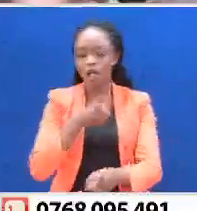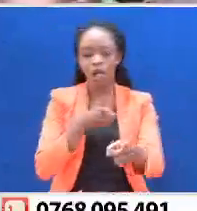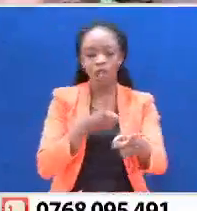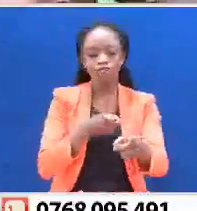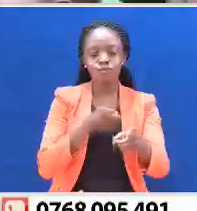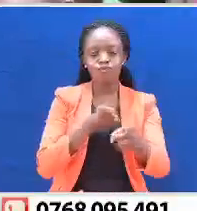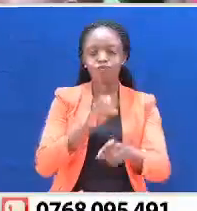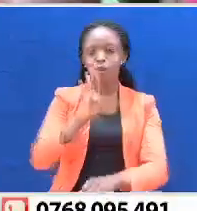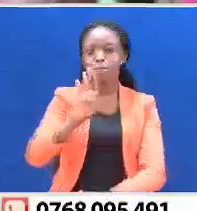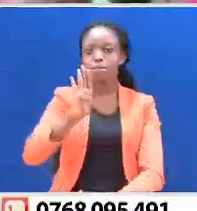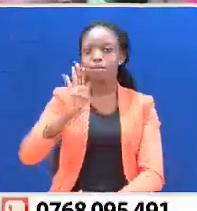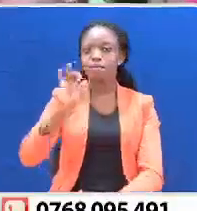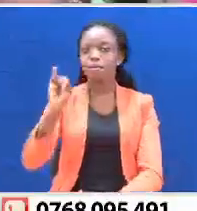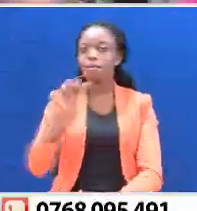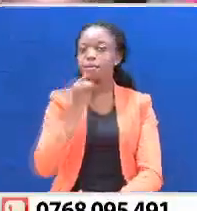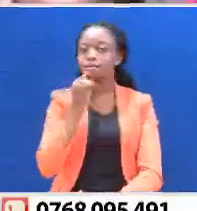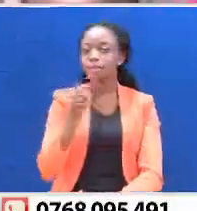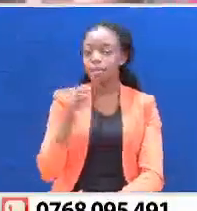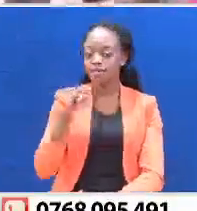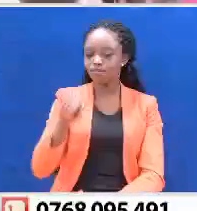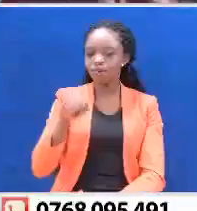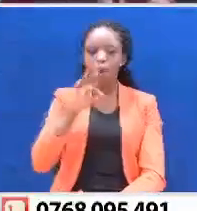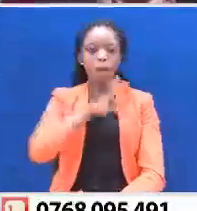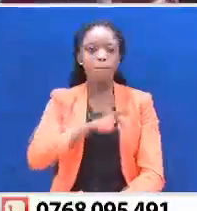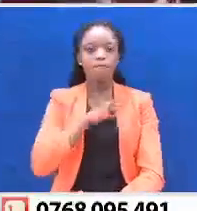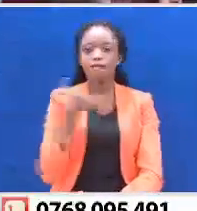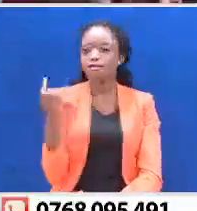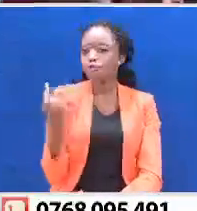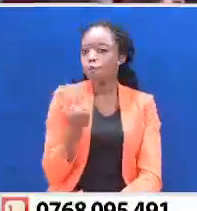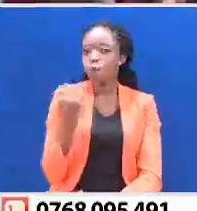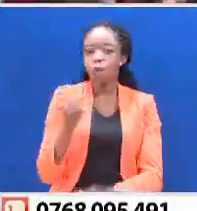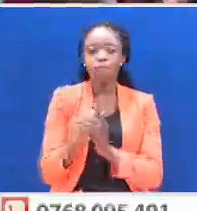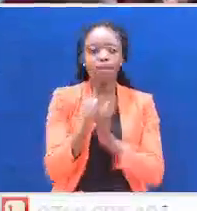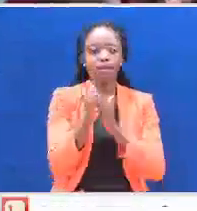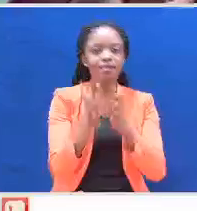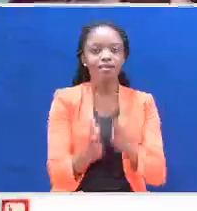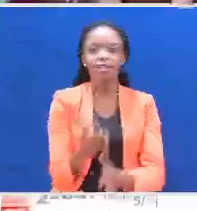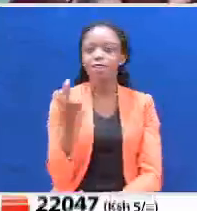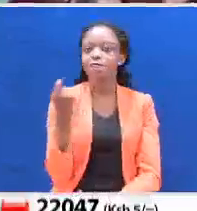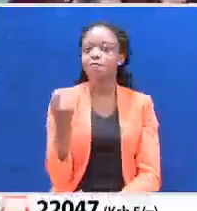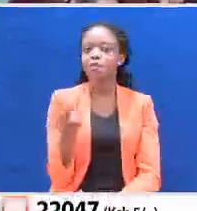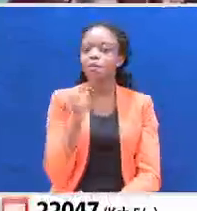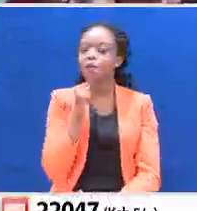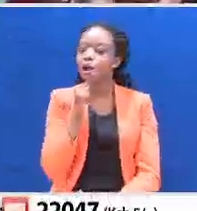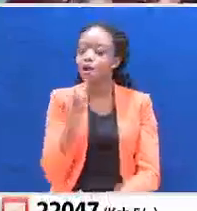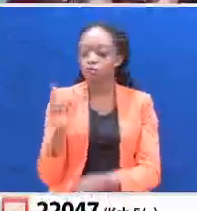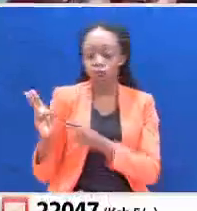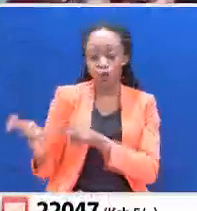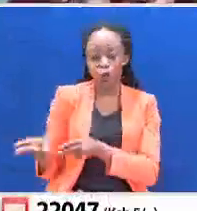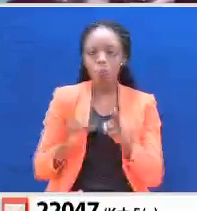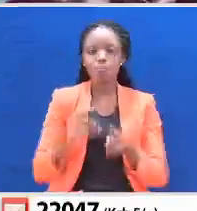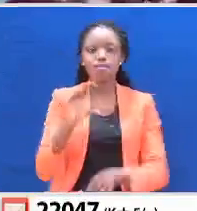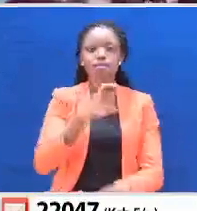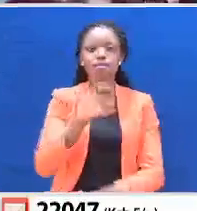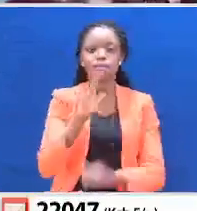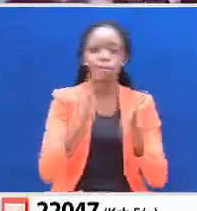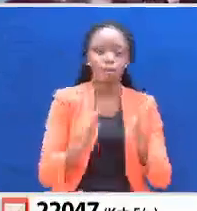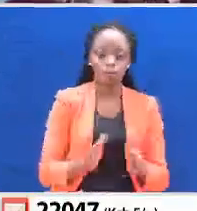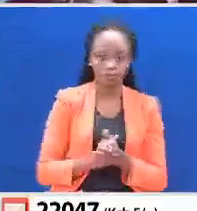BBI akidai inalenga kufaidi tu viongozi wachache wala sio mwananchi wa kawaida.